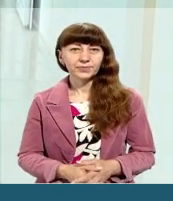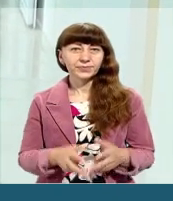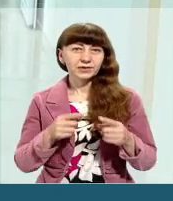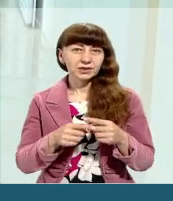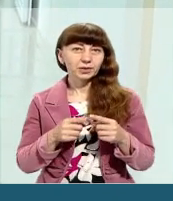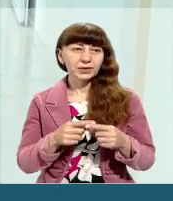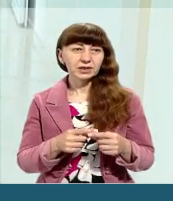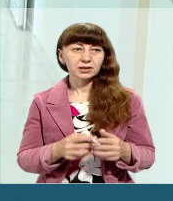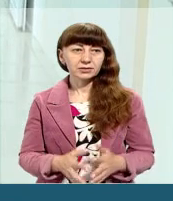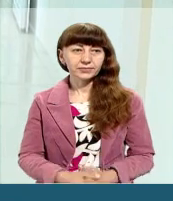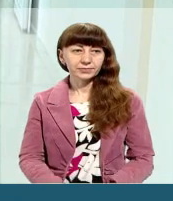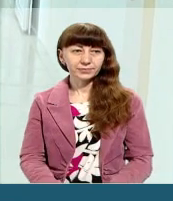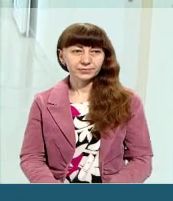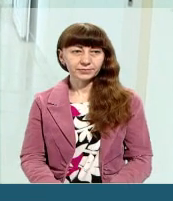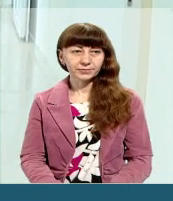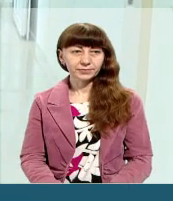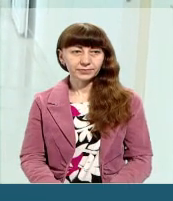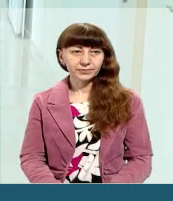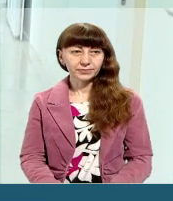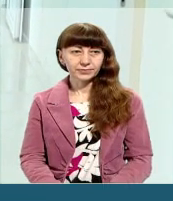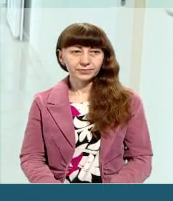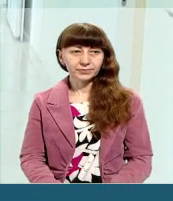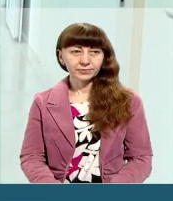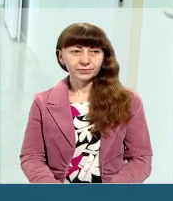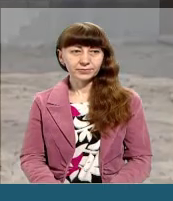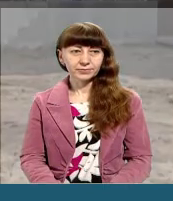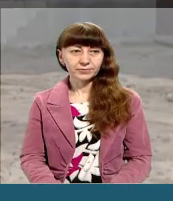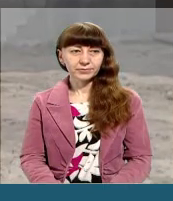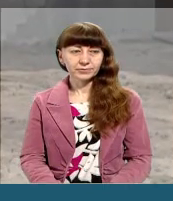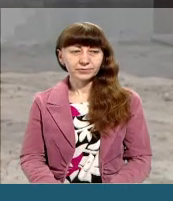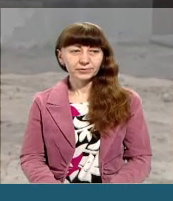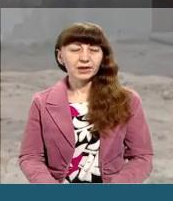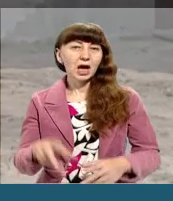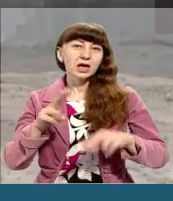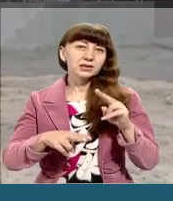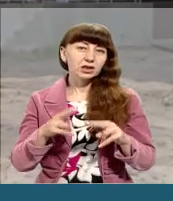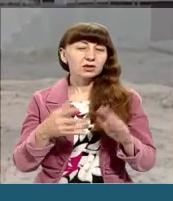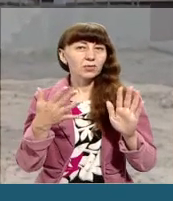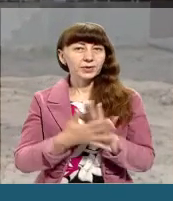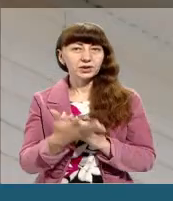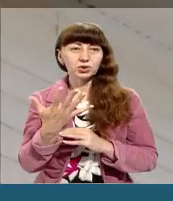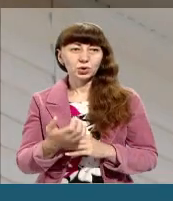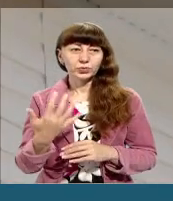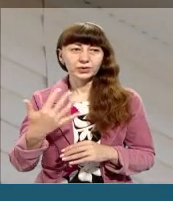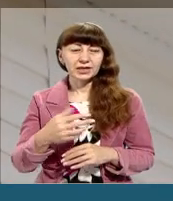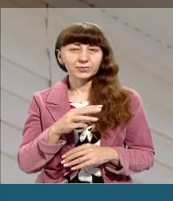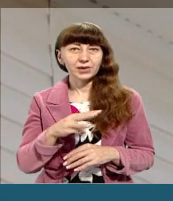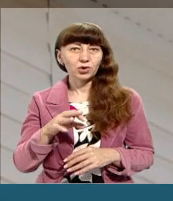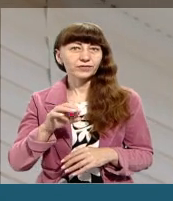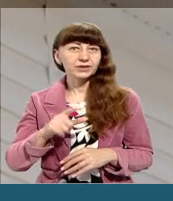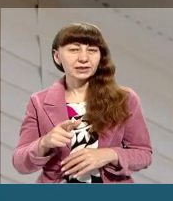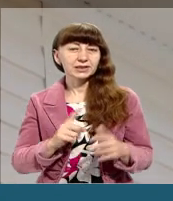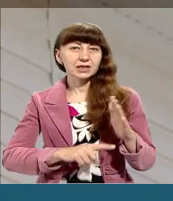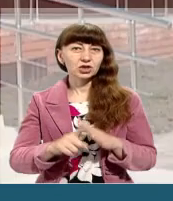и будем принимать еще дополнительную санитарку, потому что площади у нас действительно увеличились. На строительство ушло почти 550 миллионов